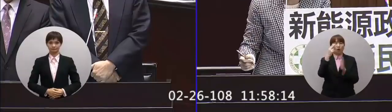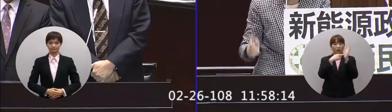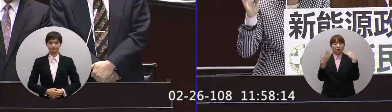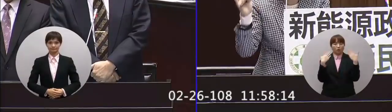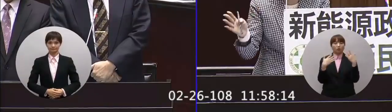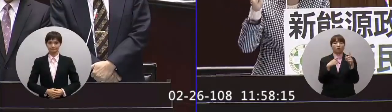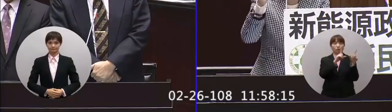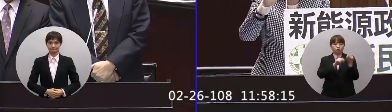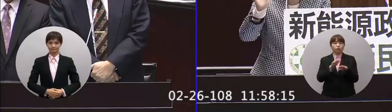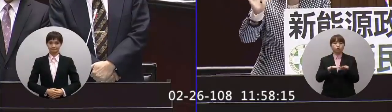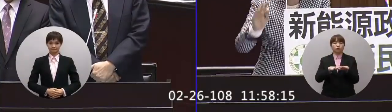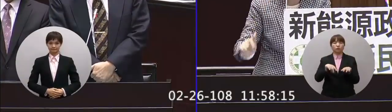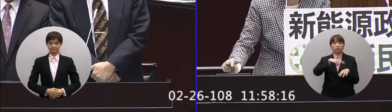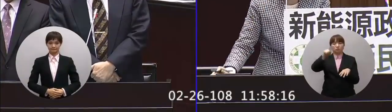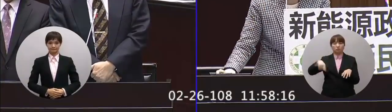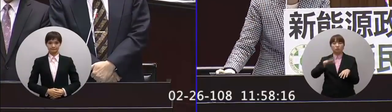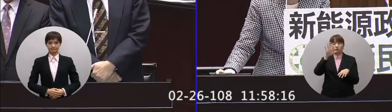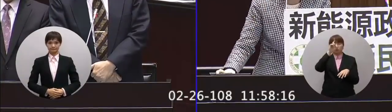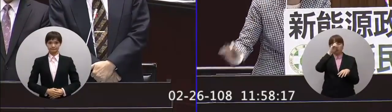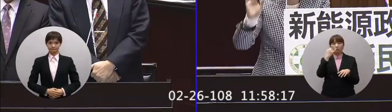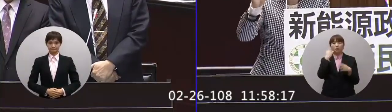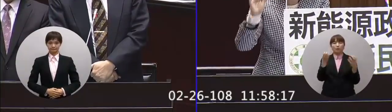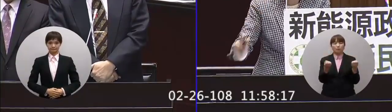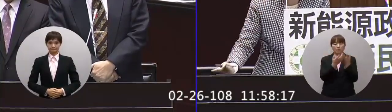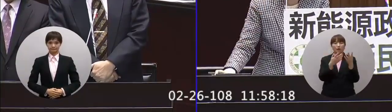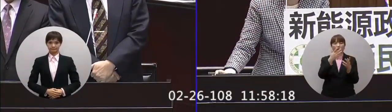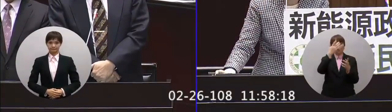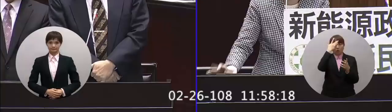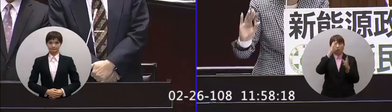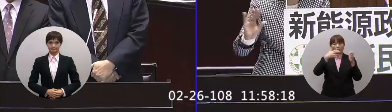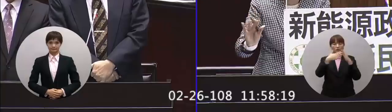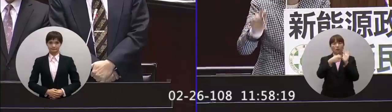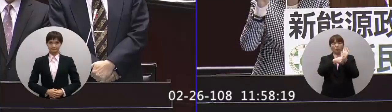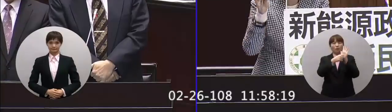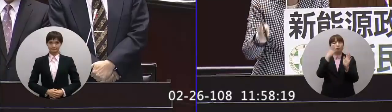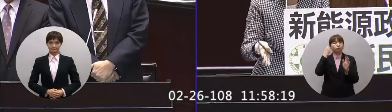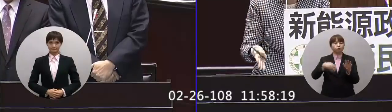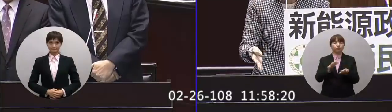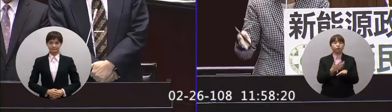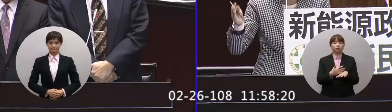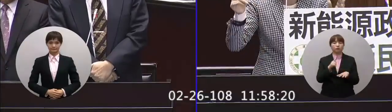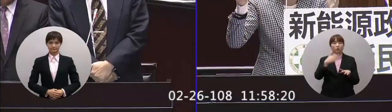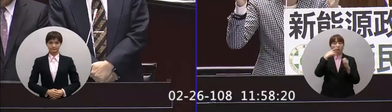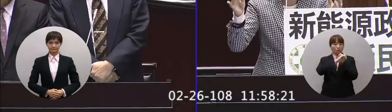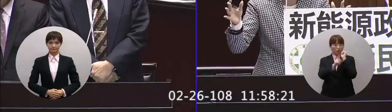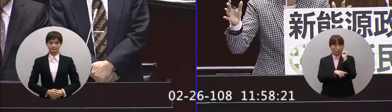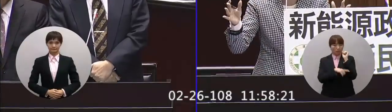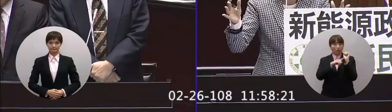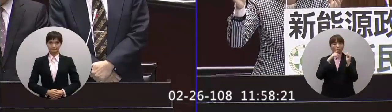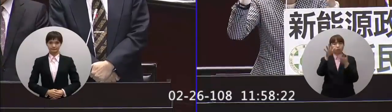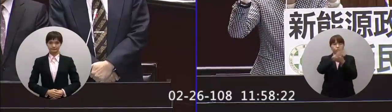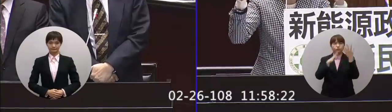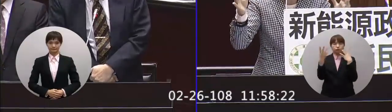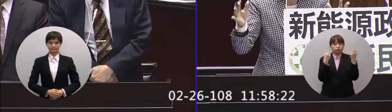楚越好啊。我相信国人也不希望去发生什么有碍国家尊严的事情，不希望。但是你这个法如果是一个模糊